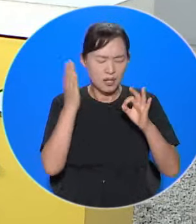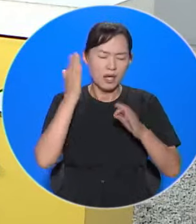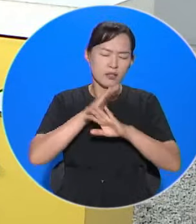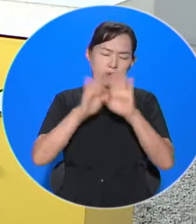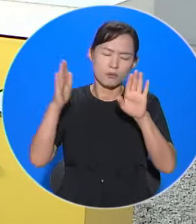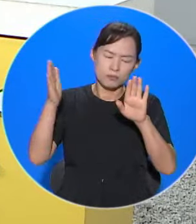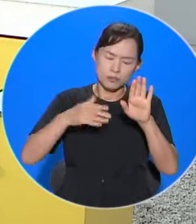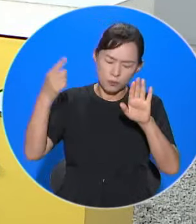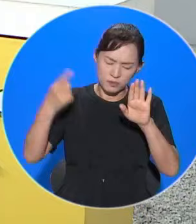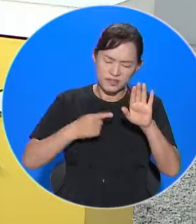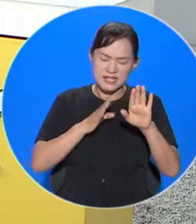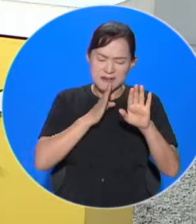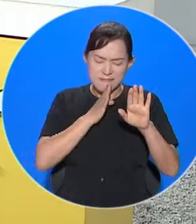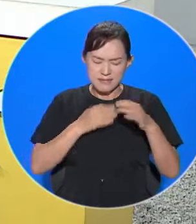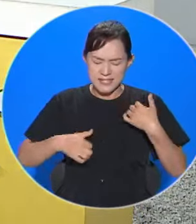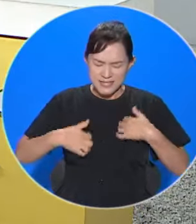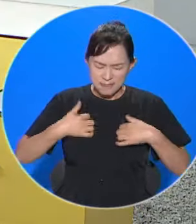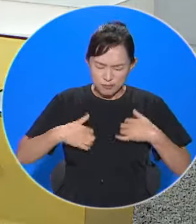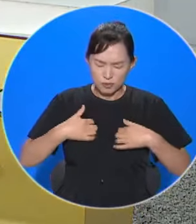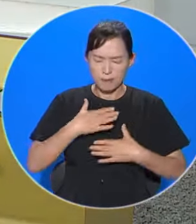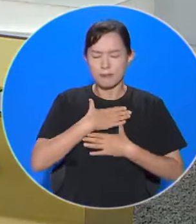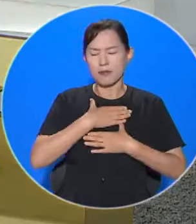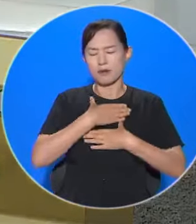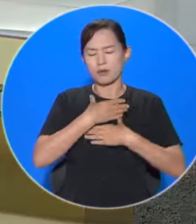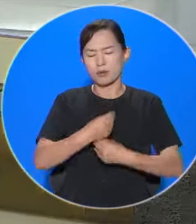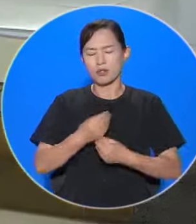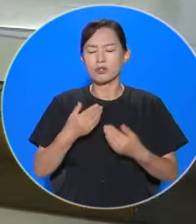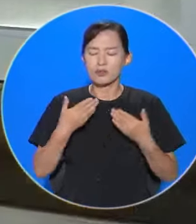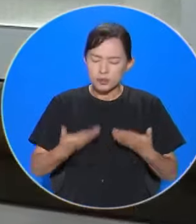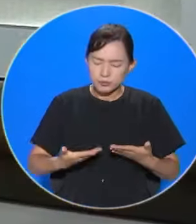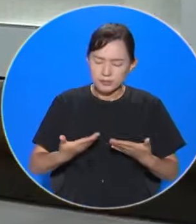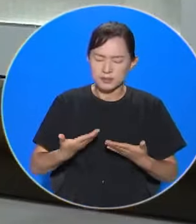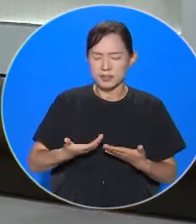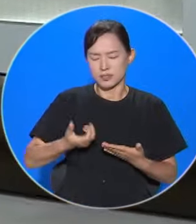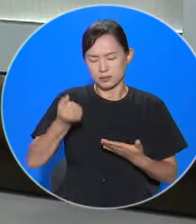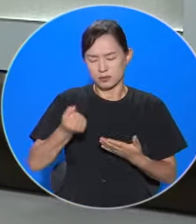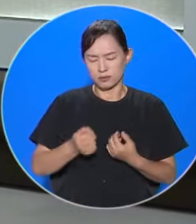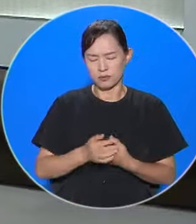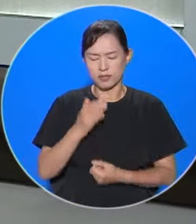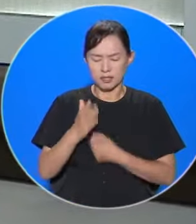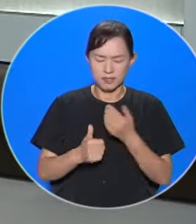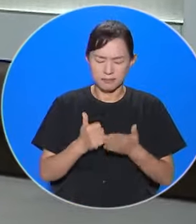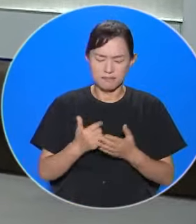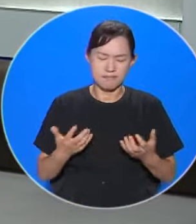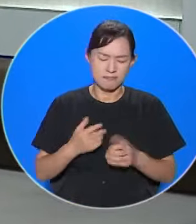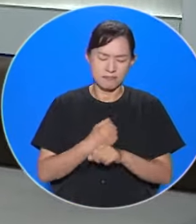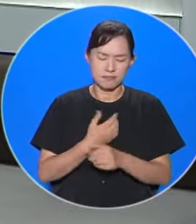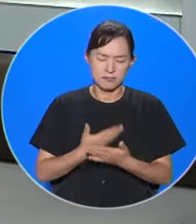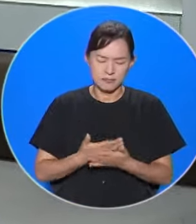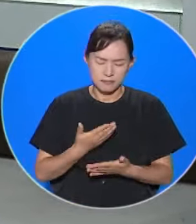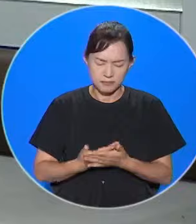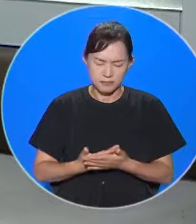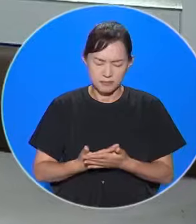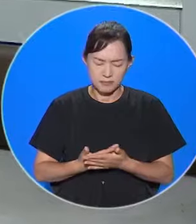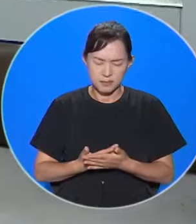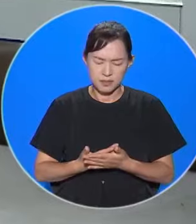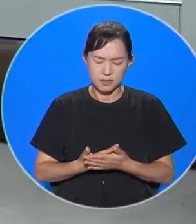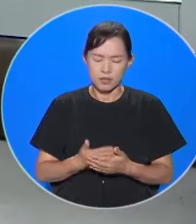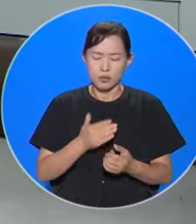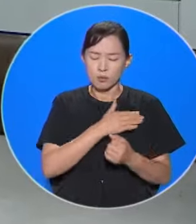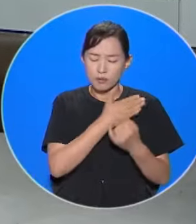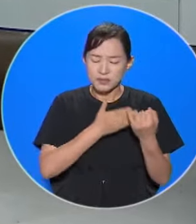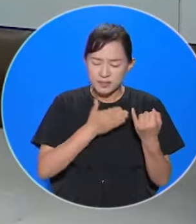오는 참된 기쁨과 평강과 쉼을 누릴 수 있도록 아버지 하나님 역사하여 주시옵소서 우리